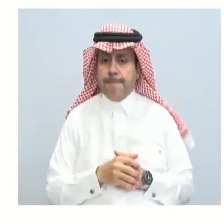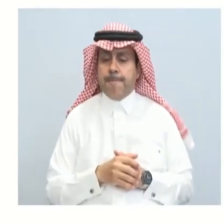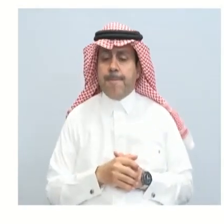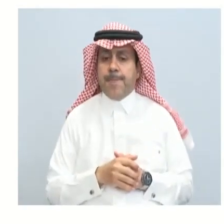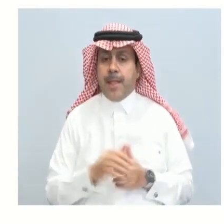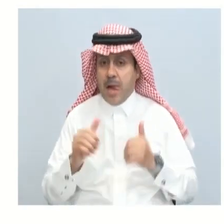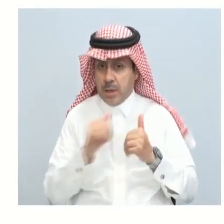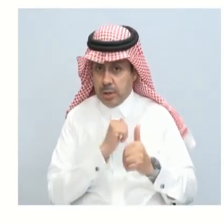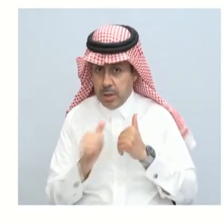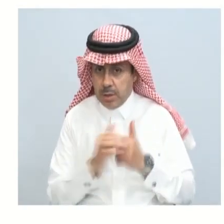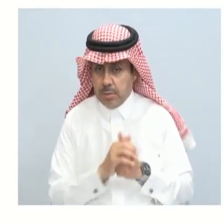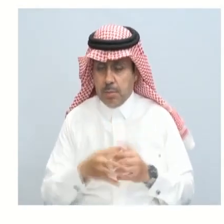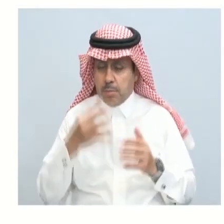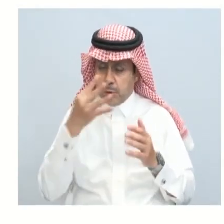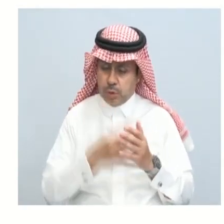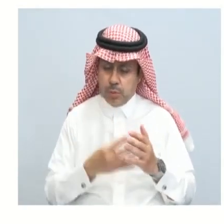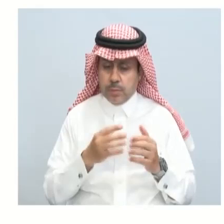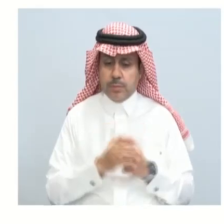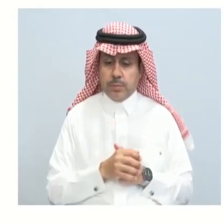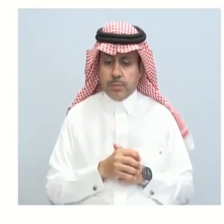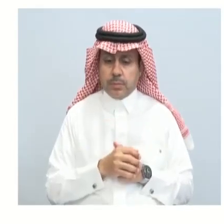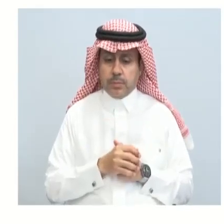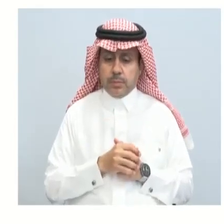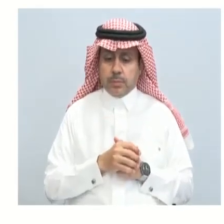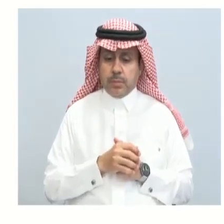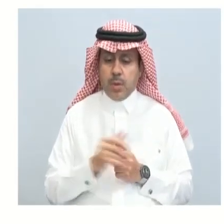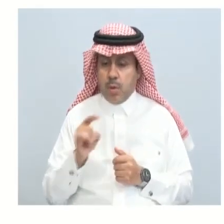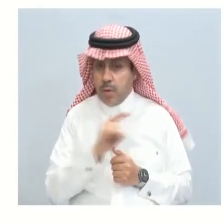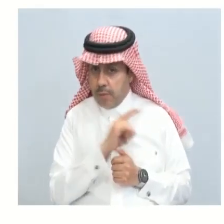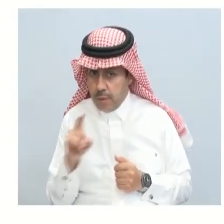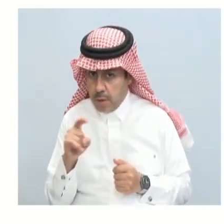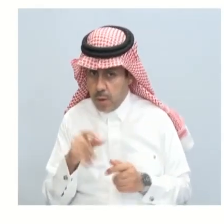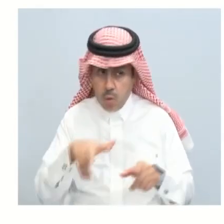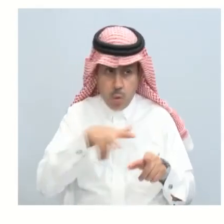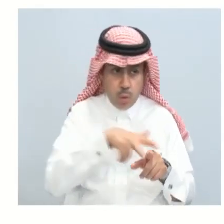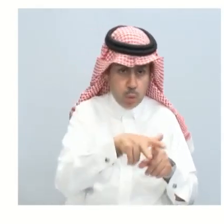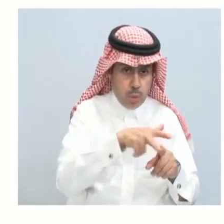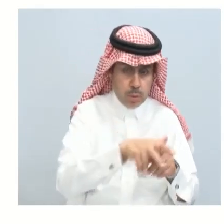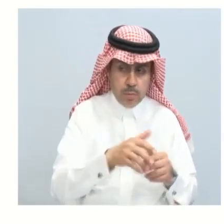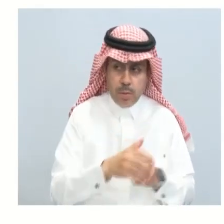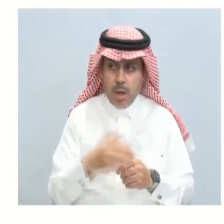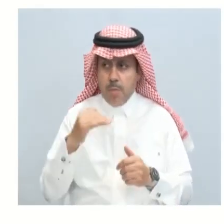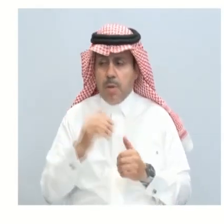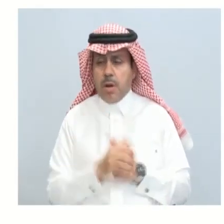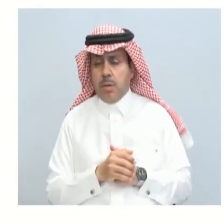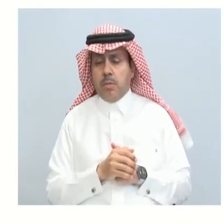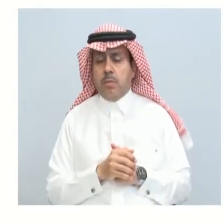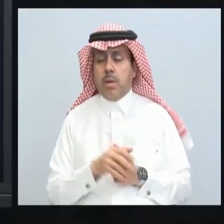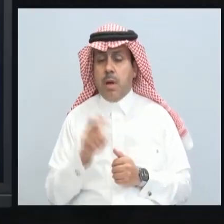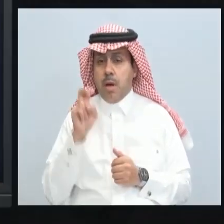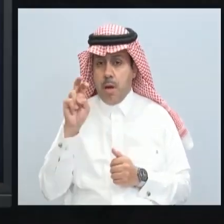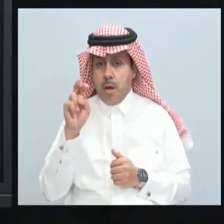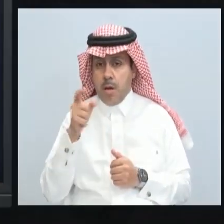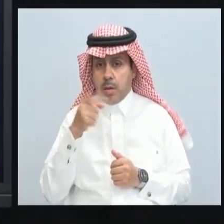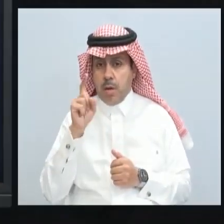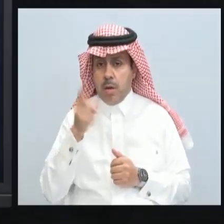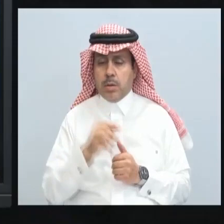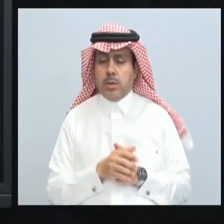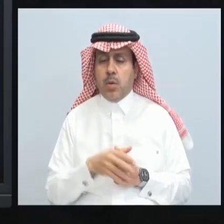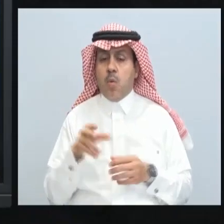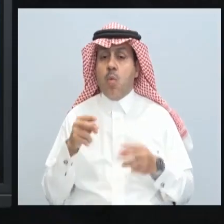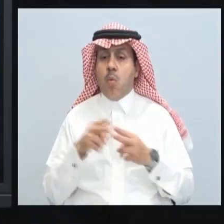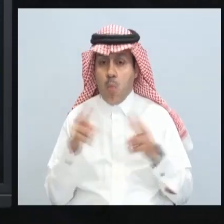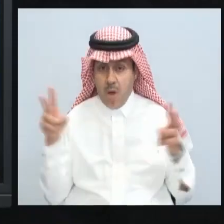الوسيله مشروعه وان لا يكون فيها عدوان على حمل قائم فهذا قرار واضح بين